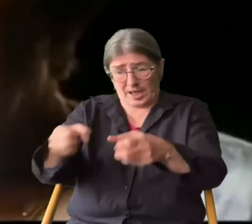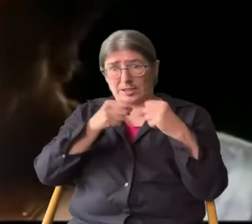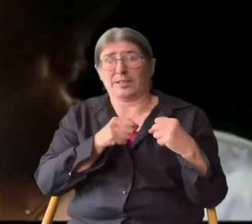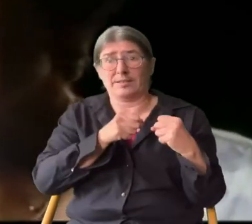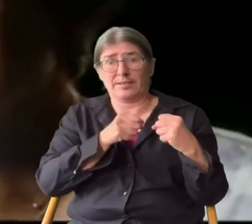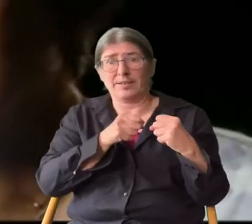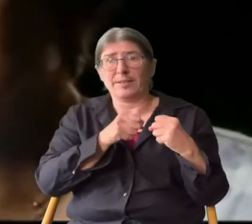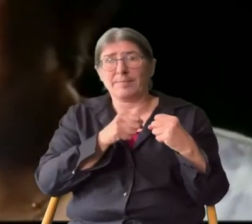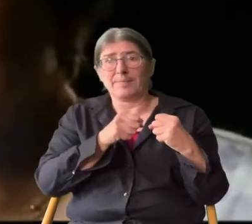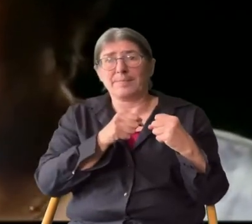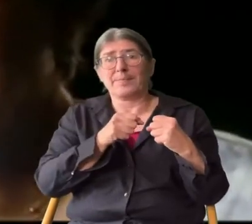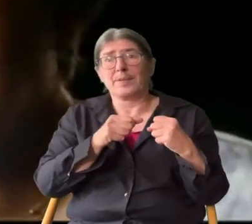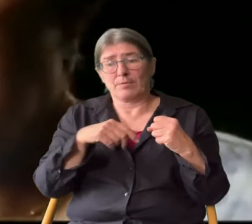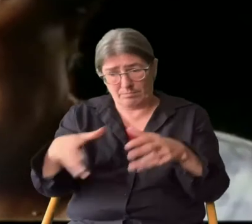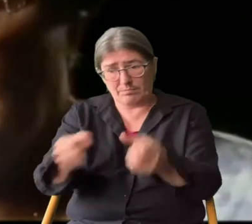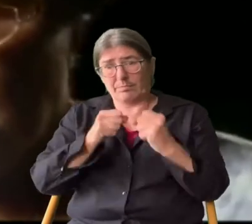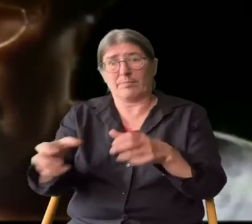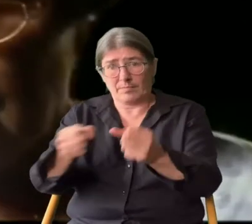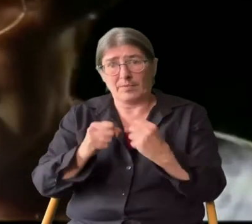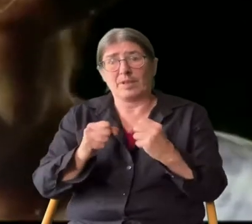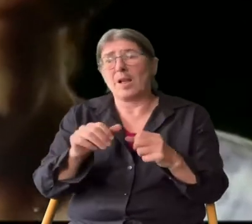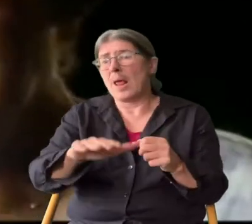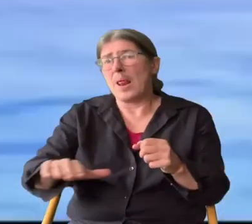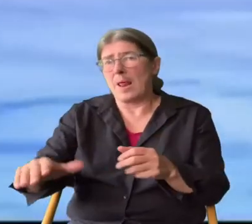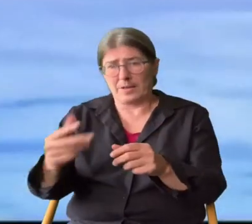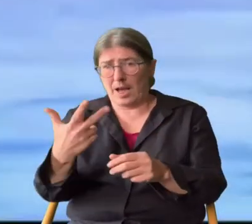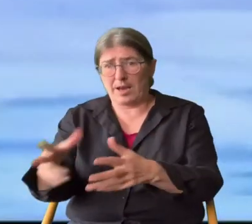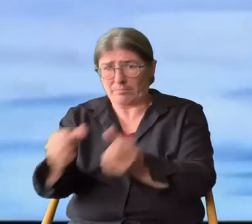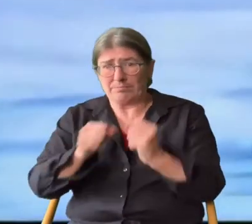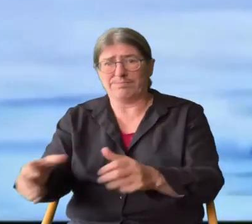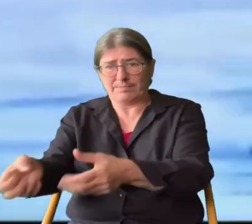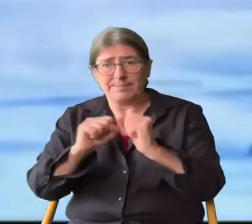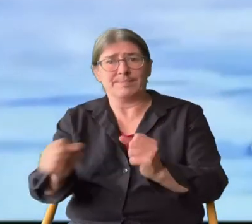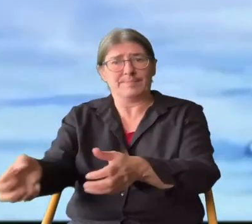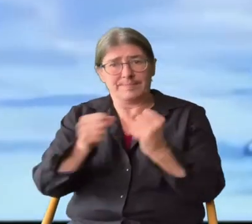Eiskante. Und auf die Art kamen 3 rüber von den Kleinen.